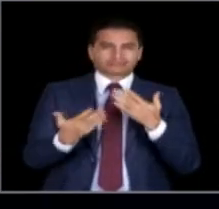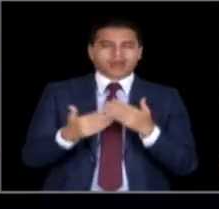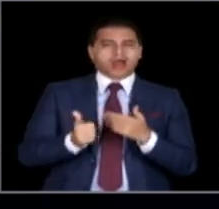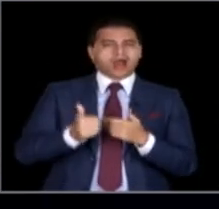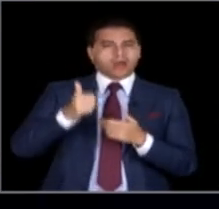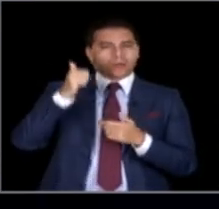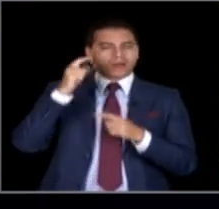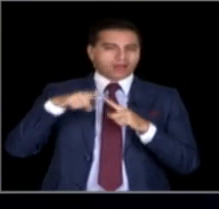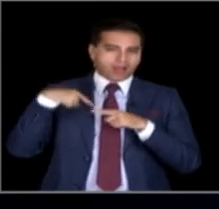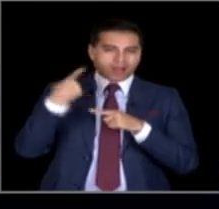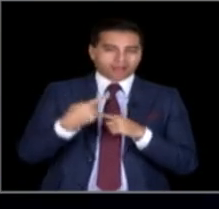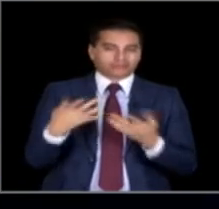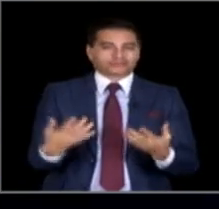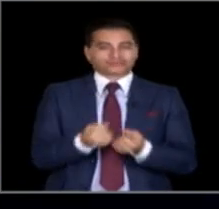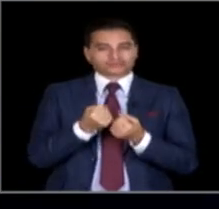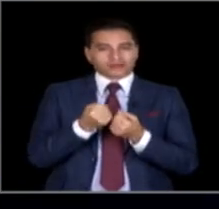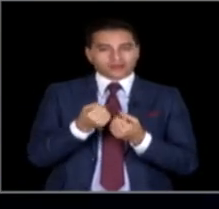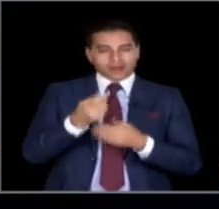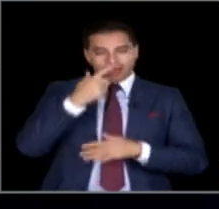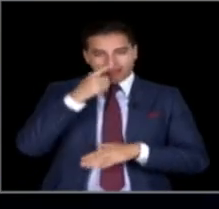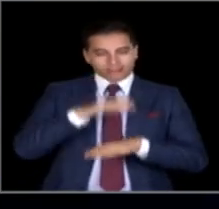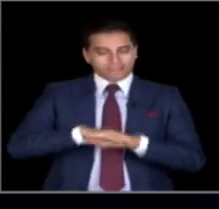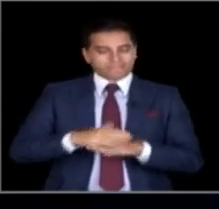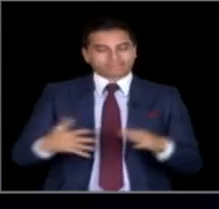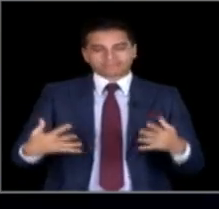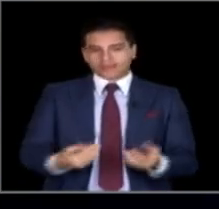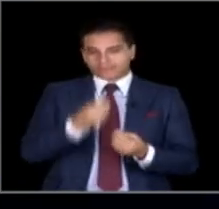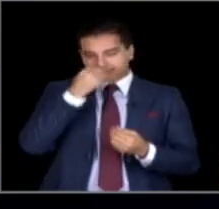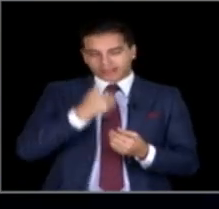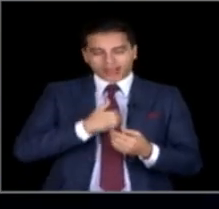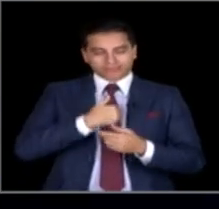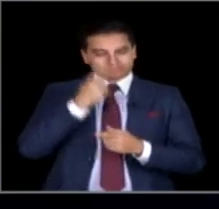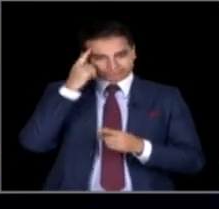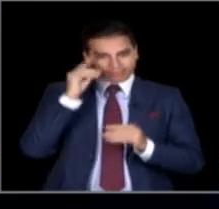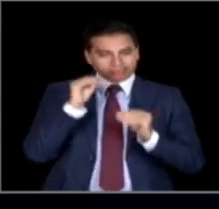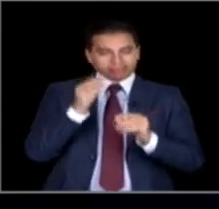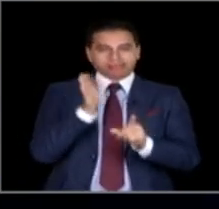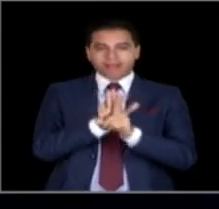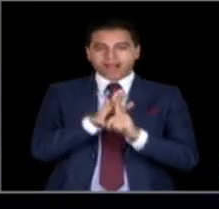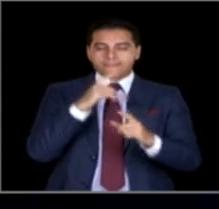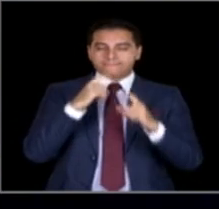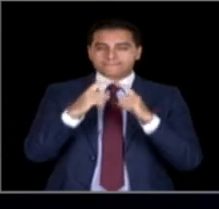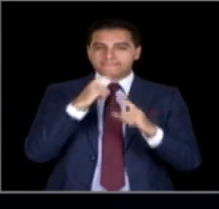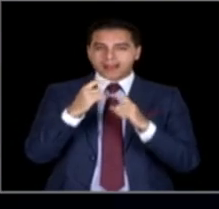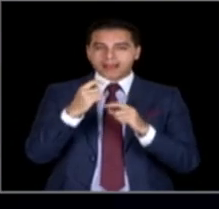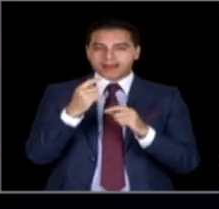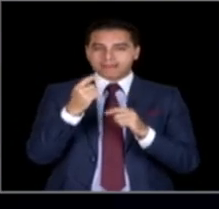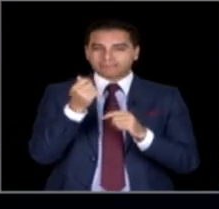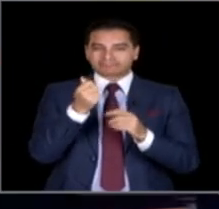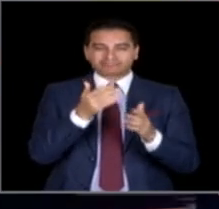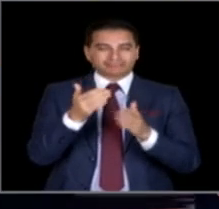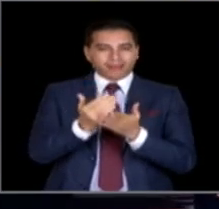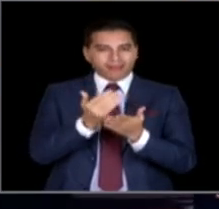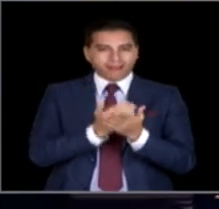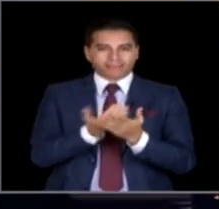مصر. الدور الأدبي والمعنوي والنفسي قبل المادي اللي بيقدمه البنك الأهلي المصري لقادرون